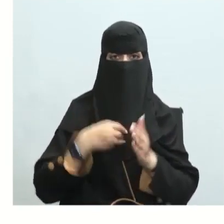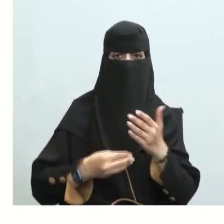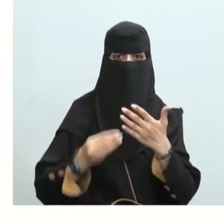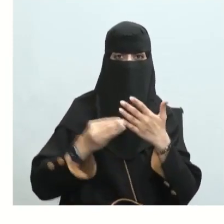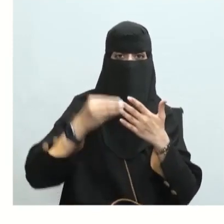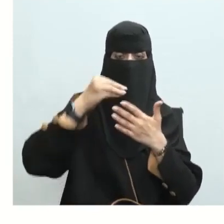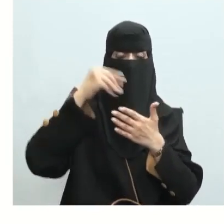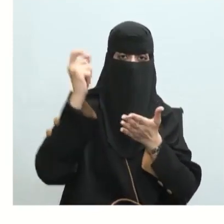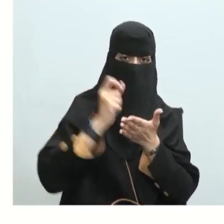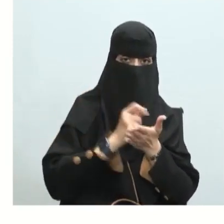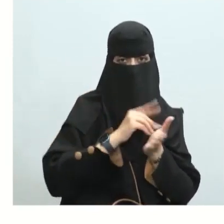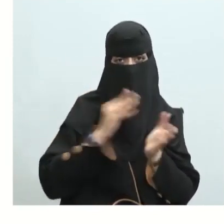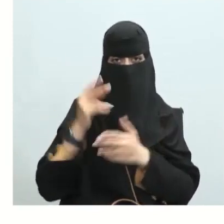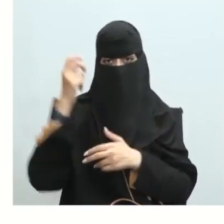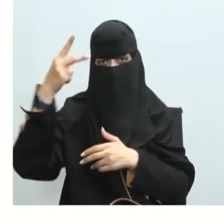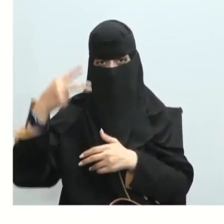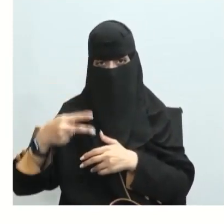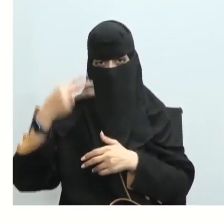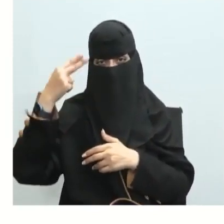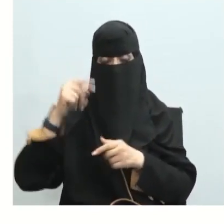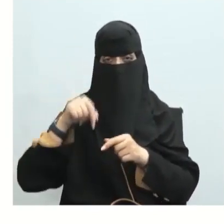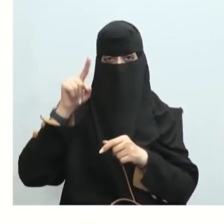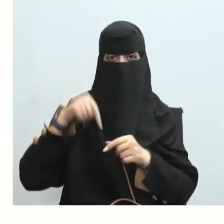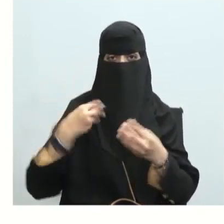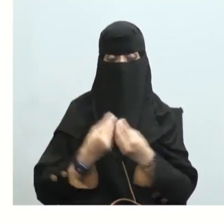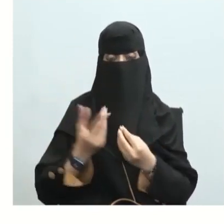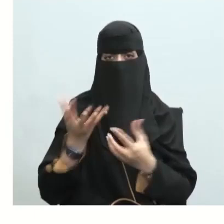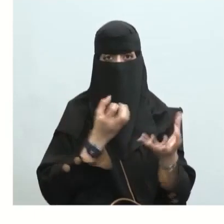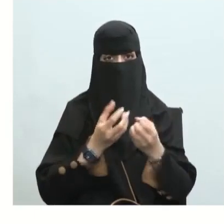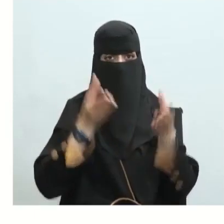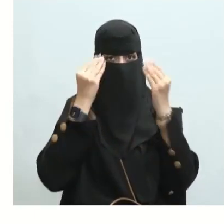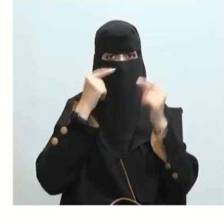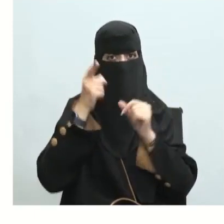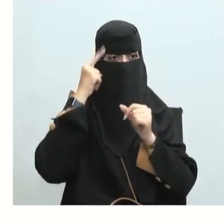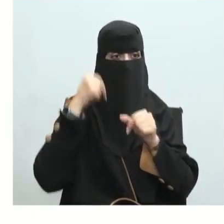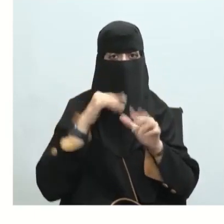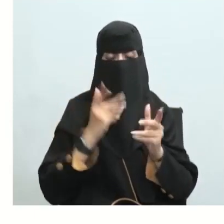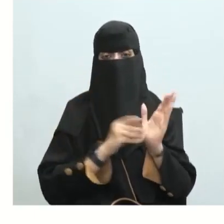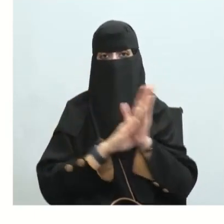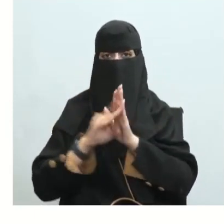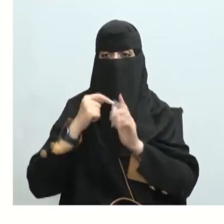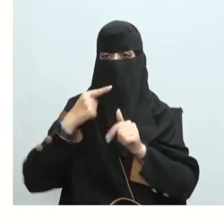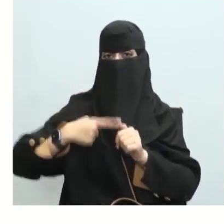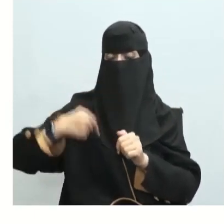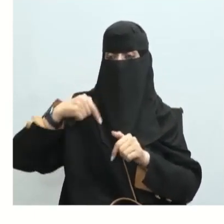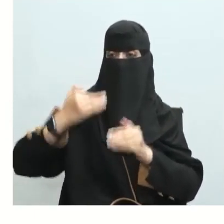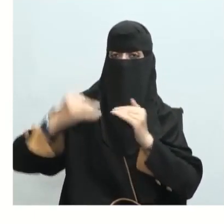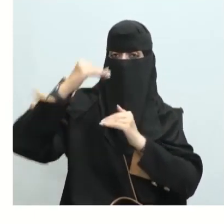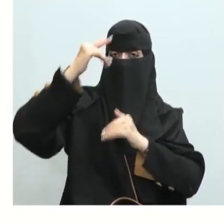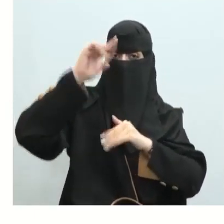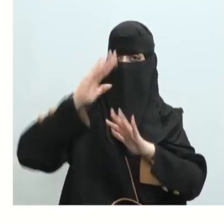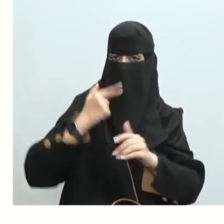هنا سواء خطب الافتتاح وخطب الاختتام جمع المعلومات تعرف على رؤه الحفل والقابهم درجاتهم وظيفيه ورتبهم بناء على ذلك